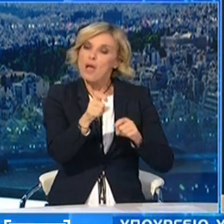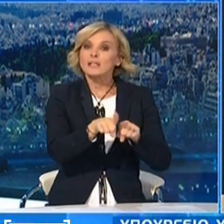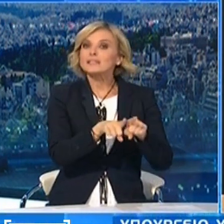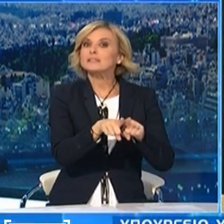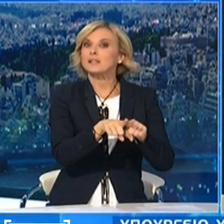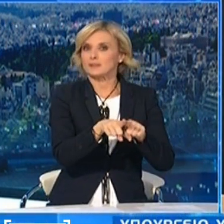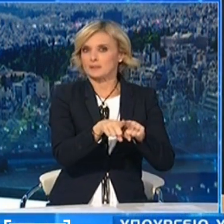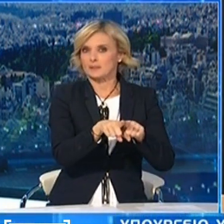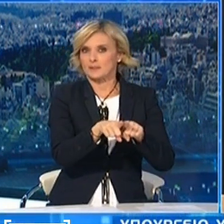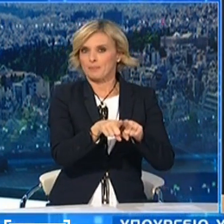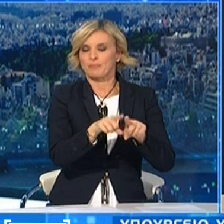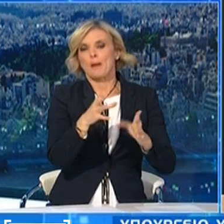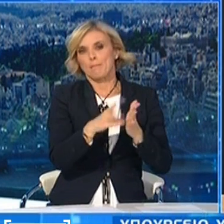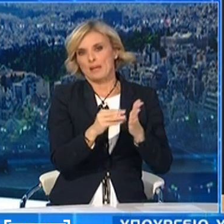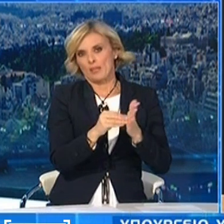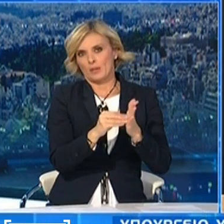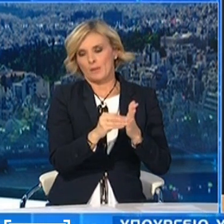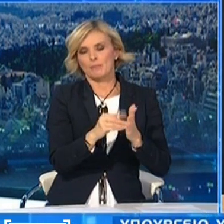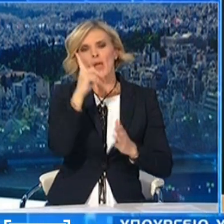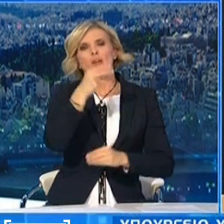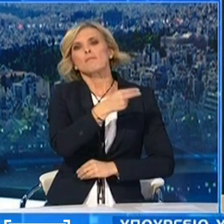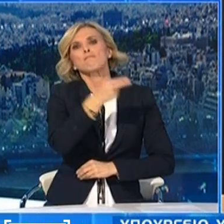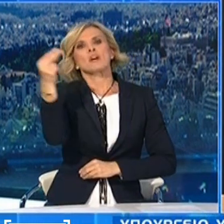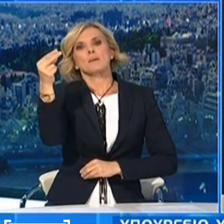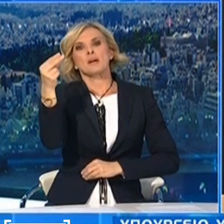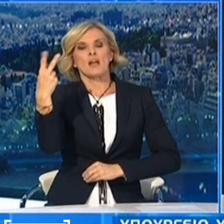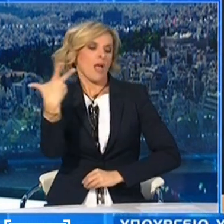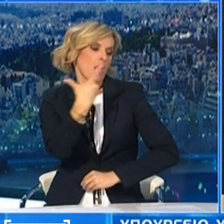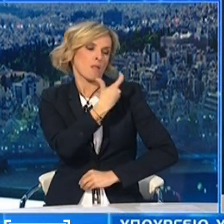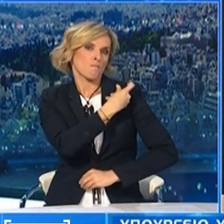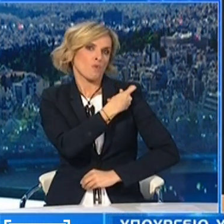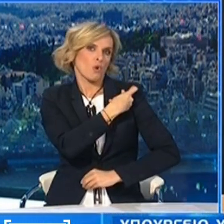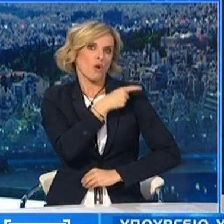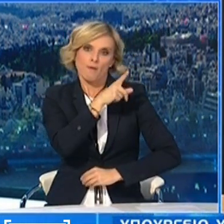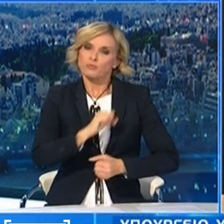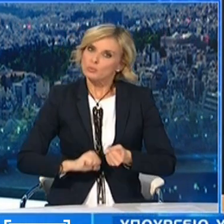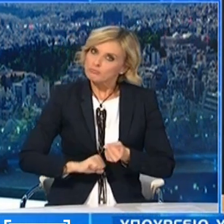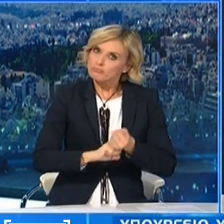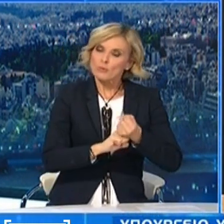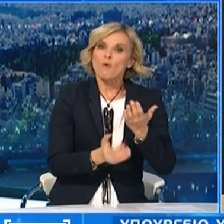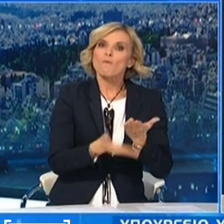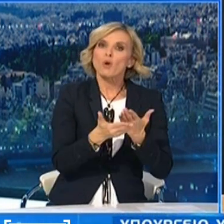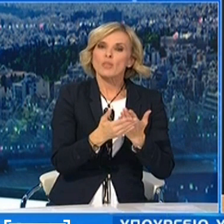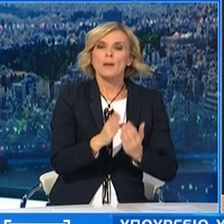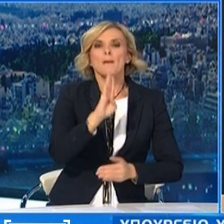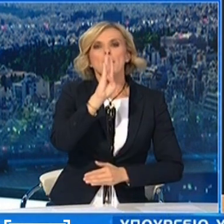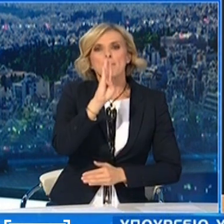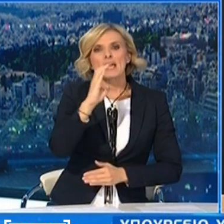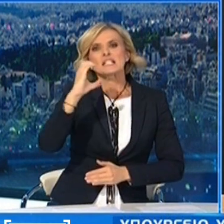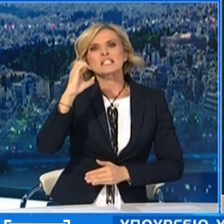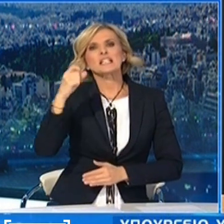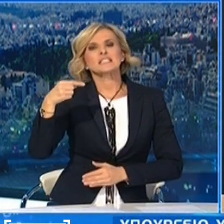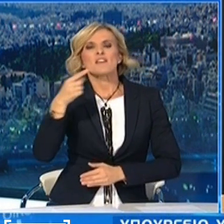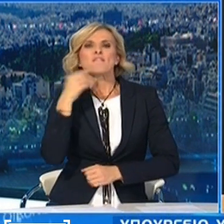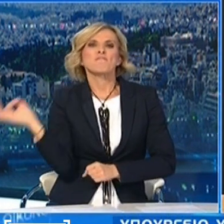ενίσχυσης, δηλαδή ας πούμε το εμβόλιο το πιο γνωστό είναι αυτό που έχει διασταυρούμενη ενίσχυση, είναι το BCG, το εμβόλιο της